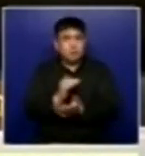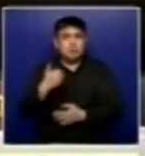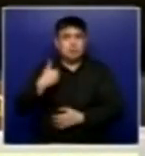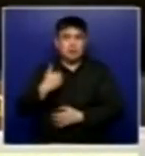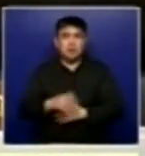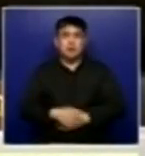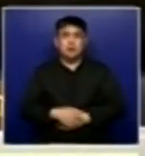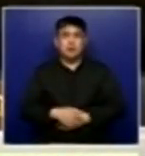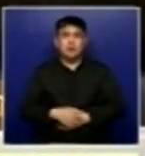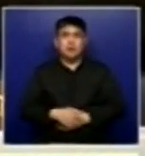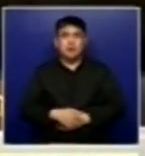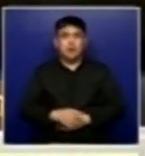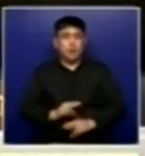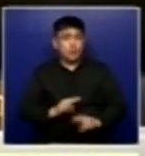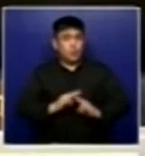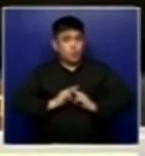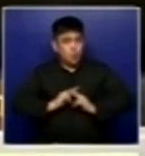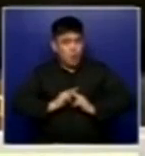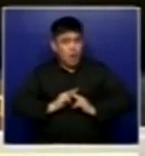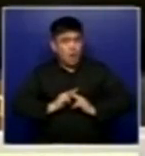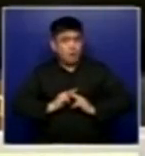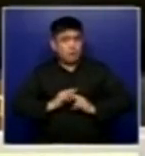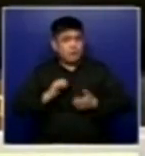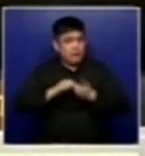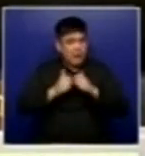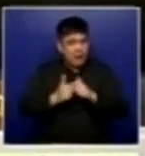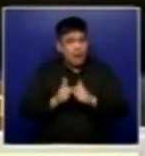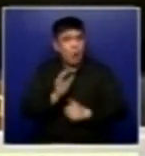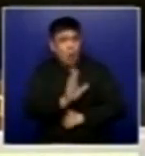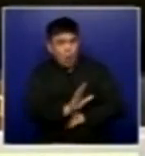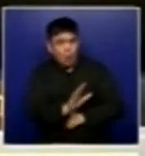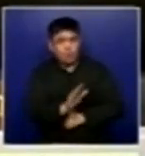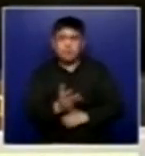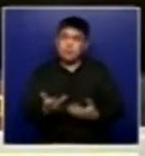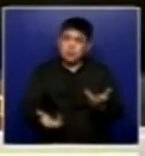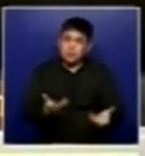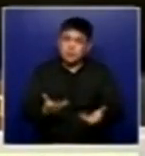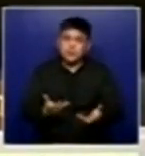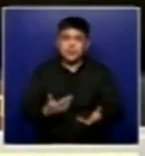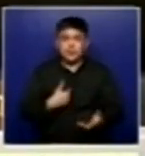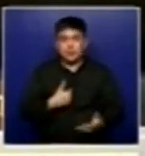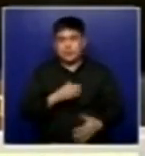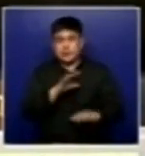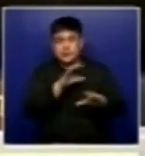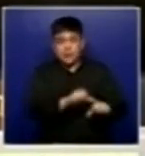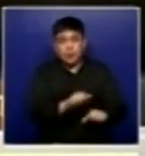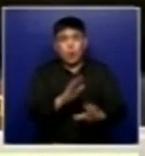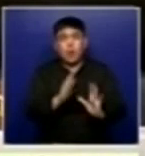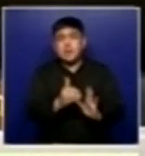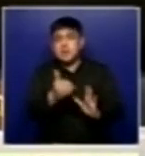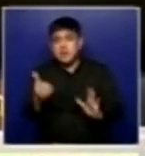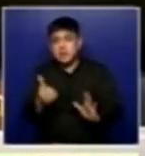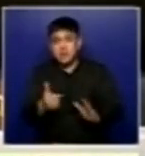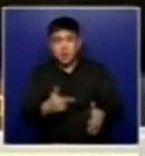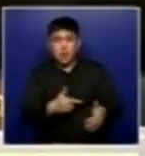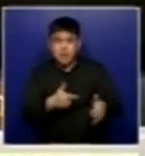เรื่องของส่วนตัวเกิดขึ้นนะครับเราก็รวมทั้งนะครับไปติดตามหาตัวผู้กระทำความผิดคือคนที่ยิงผู้ก่อเ